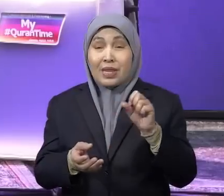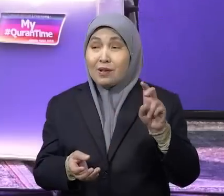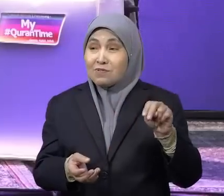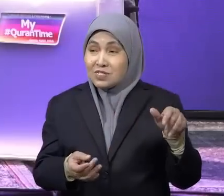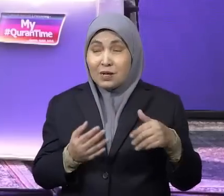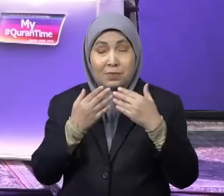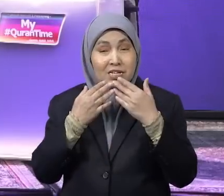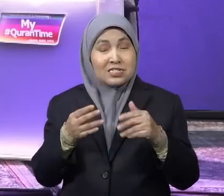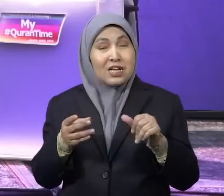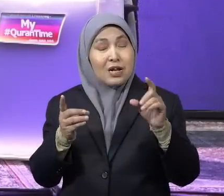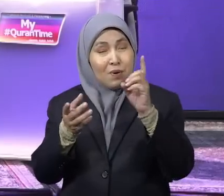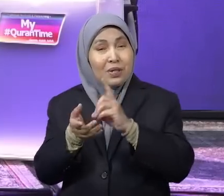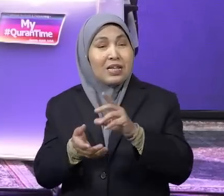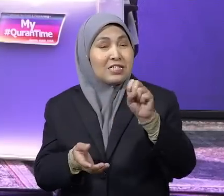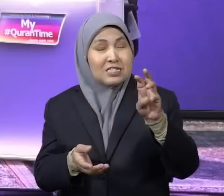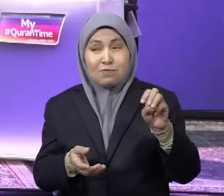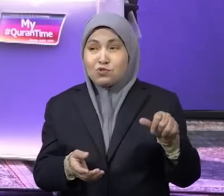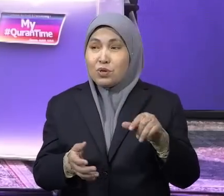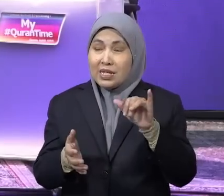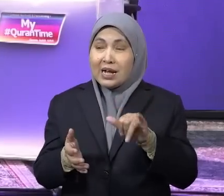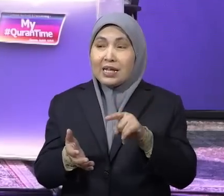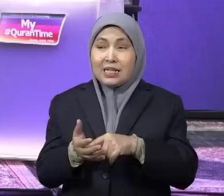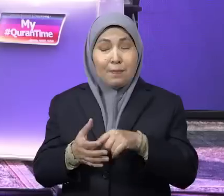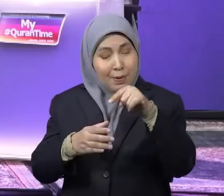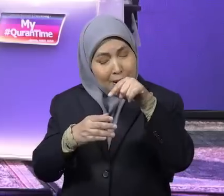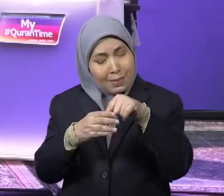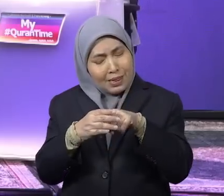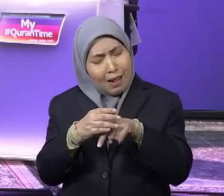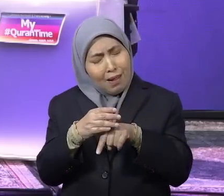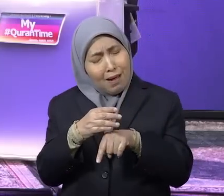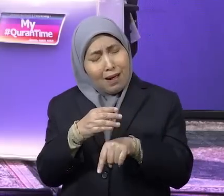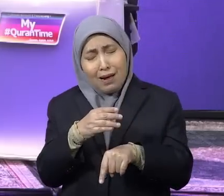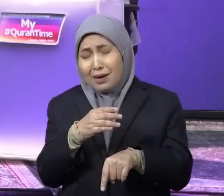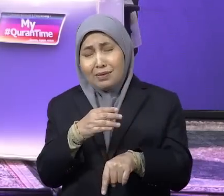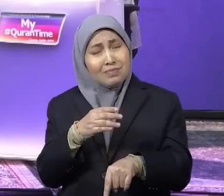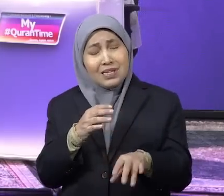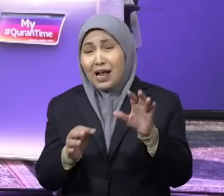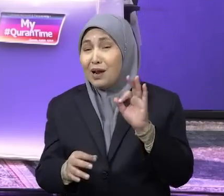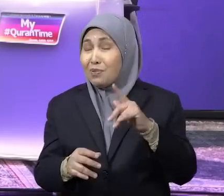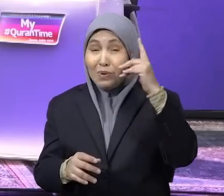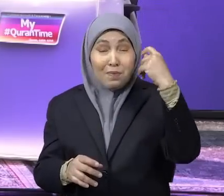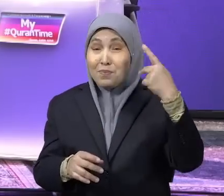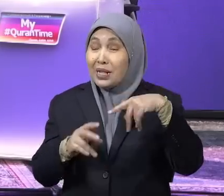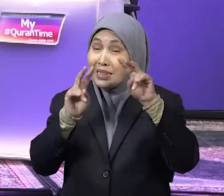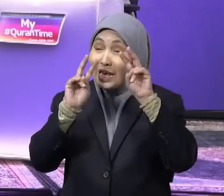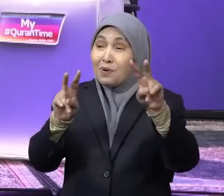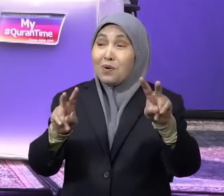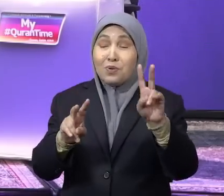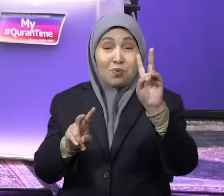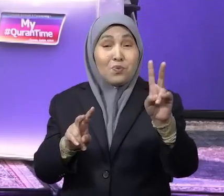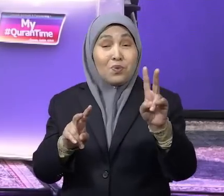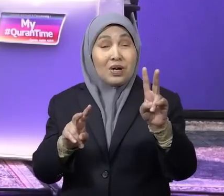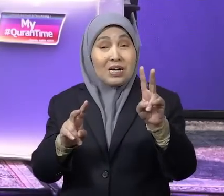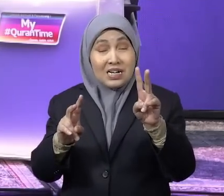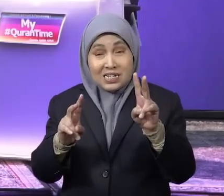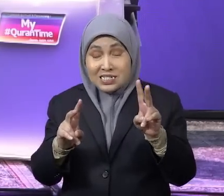Terima kasih Ustaz Syamsul. Yang ini memang mendalam sebenarnya soalan dia. Kalau tuan-puan tengok, dia dua insiden